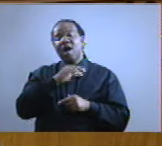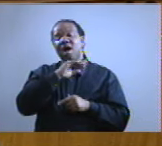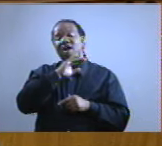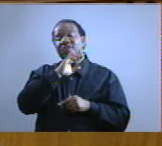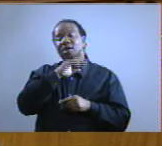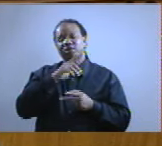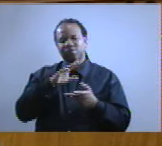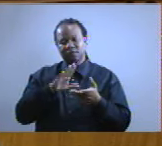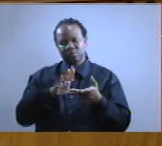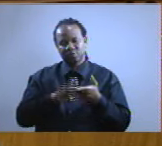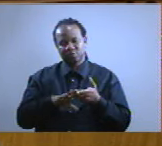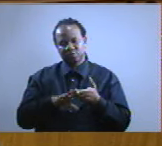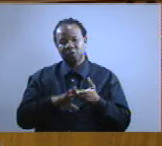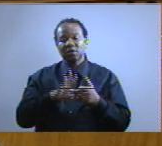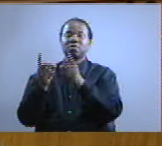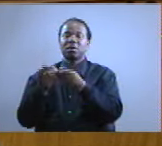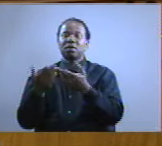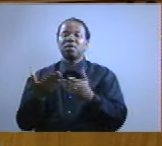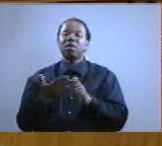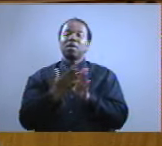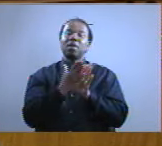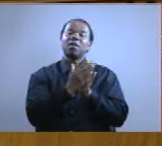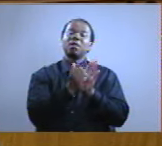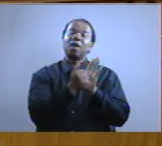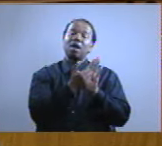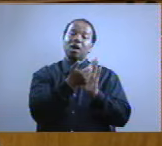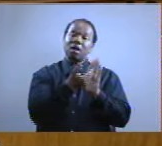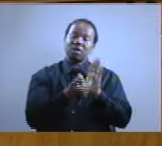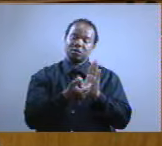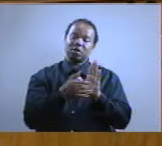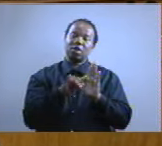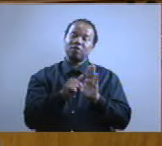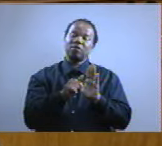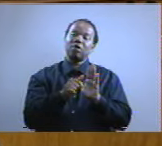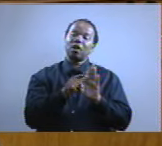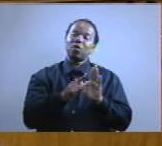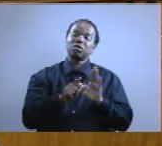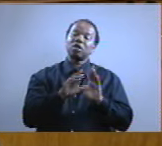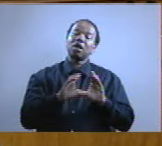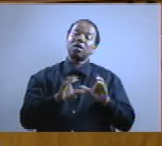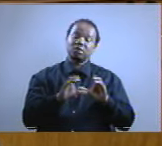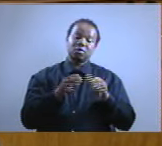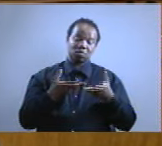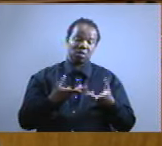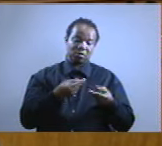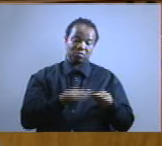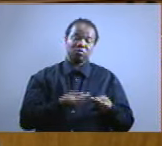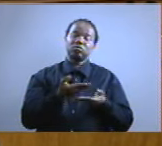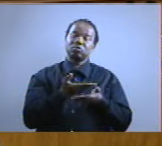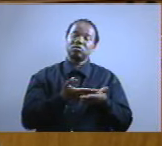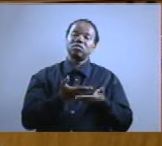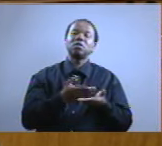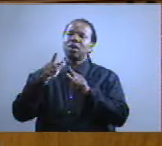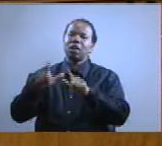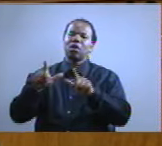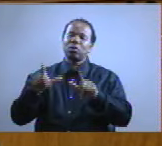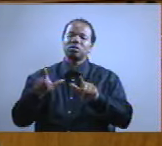vorm. In staatsbespreking is hier, gaan 'n deurslaggewende rol speel by die